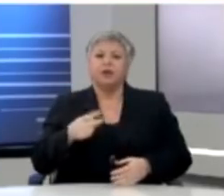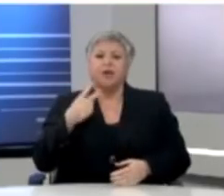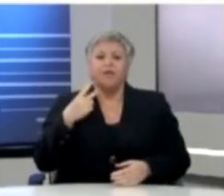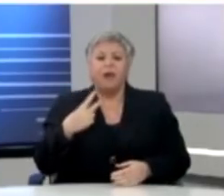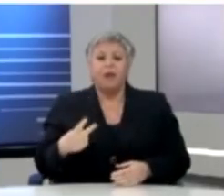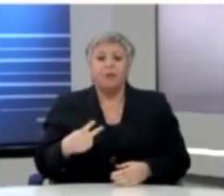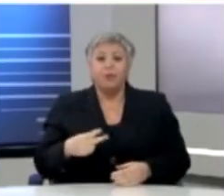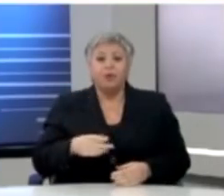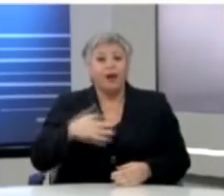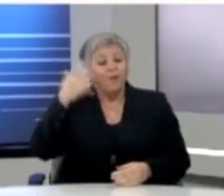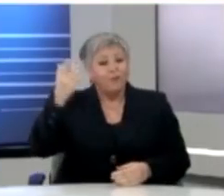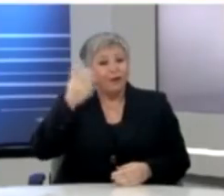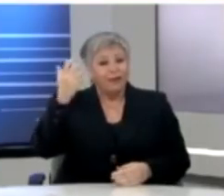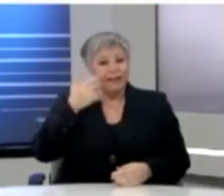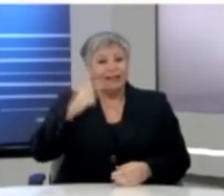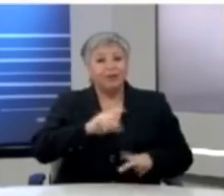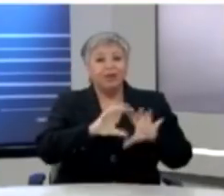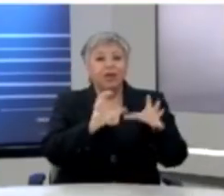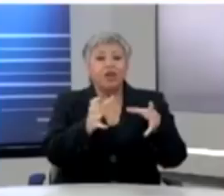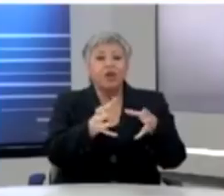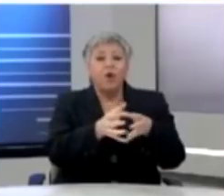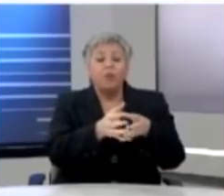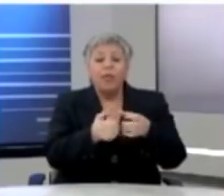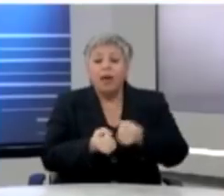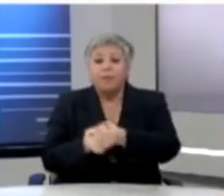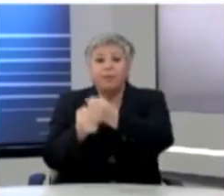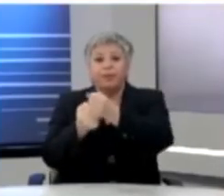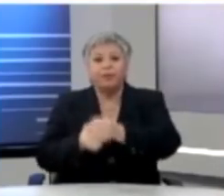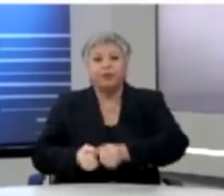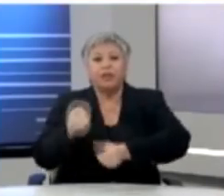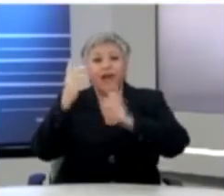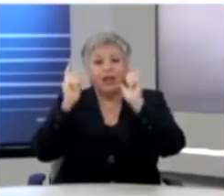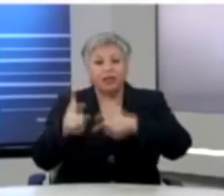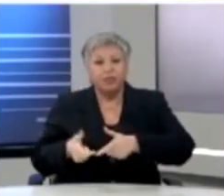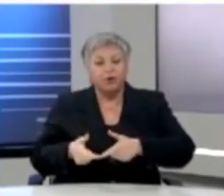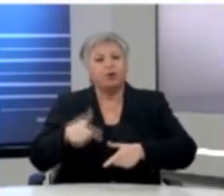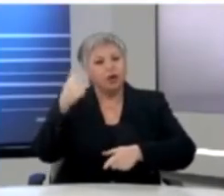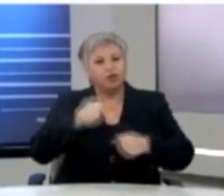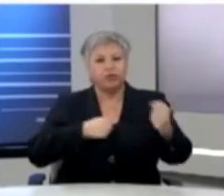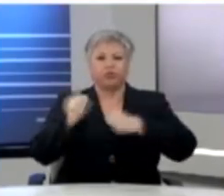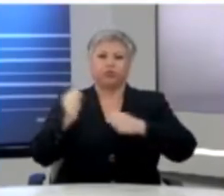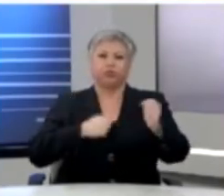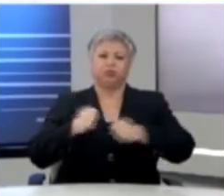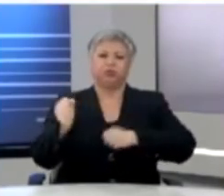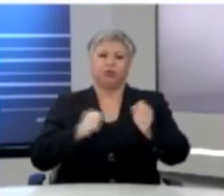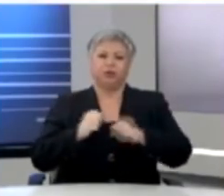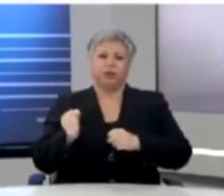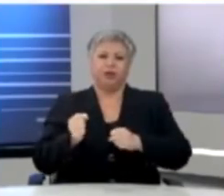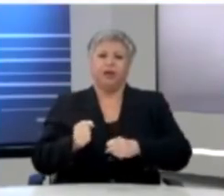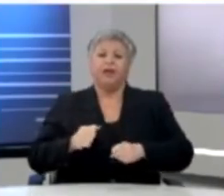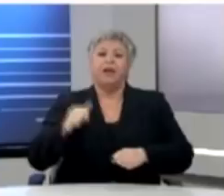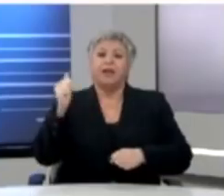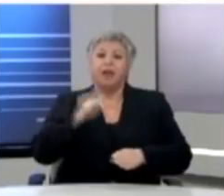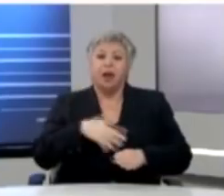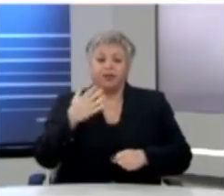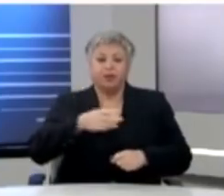ΔΑΠ, η οποία κάνει ό,τι μπορεί για να παρεμποδίσει αυτές τις συλλογικές διαδικασίες και τις διεκδικήσεις του φοιτητικού